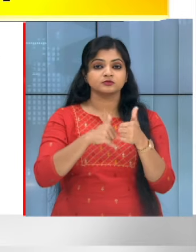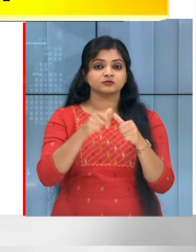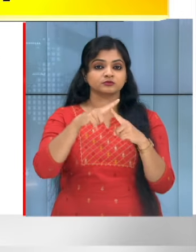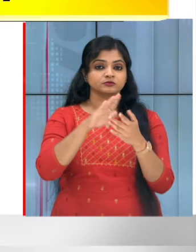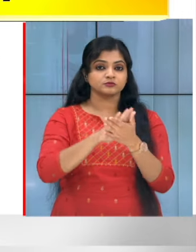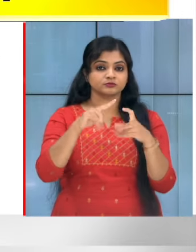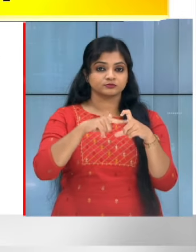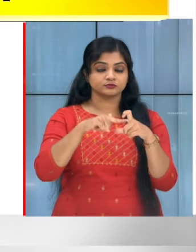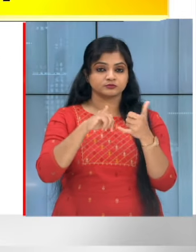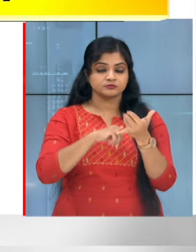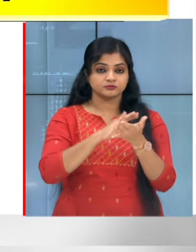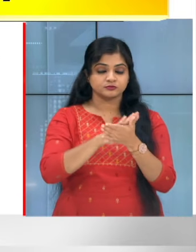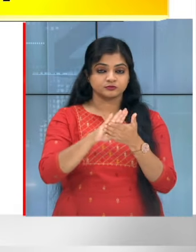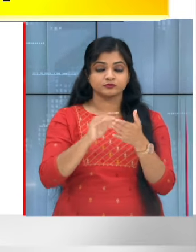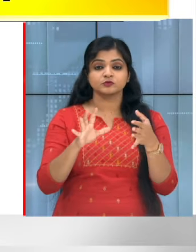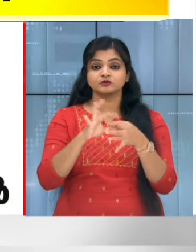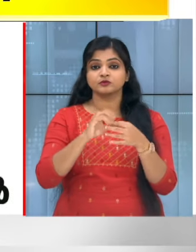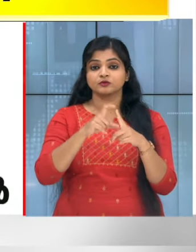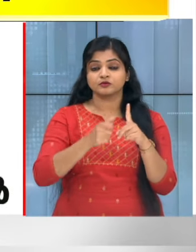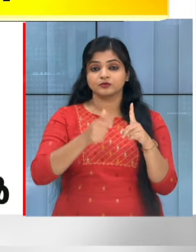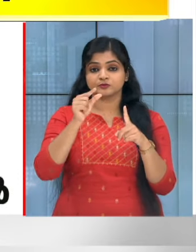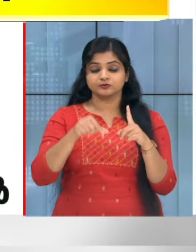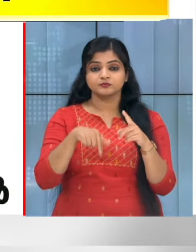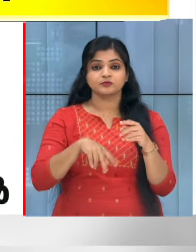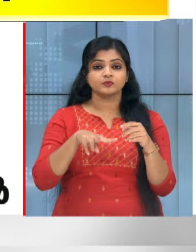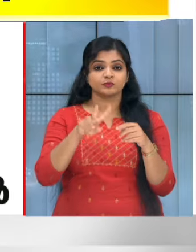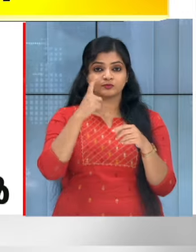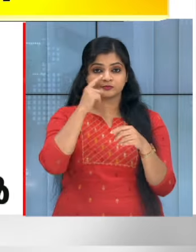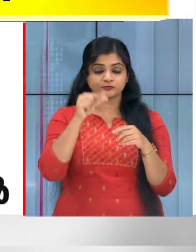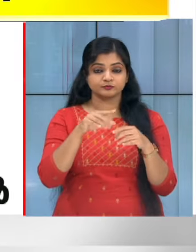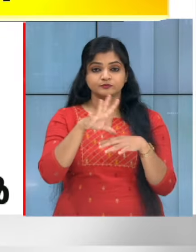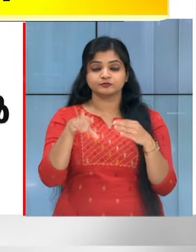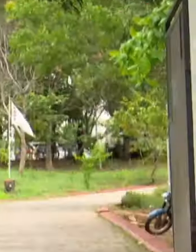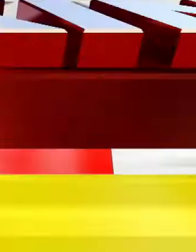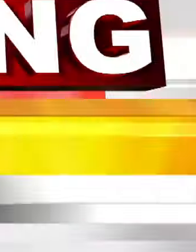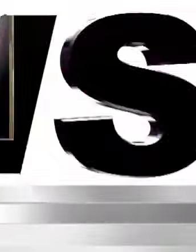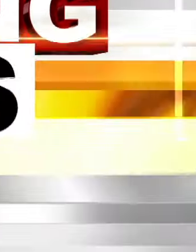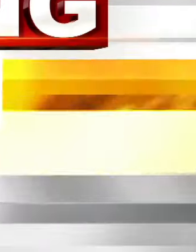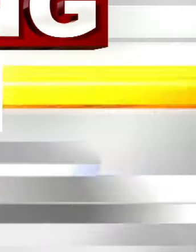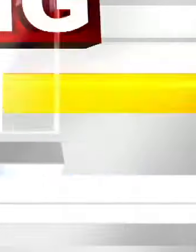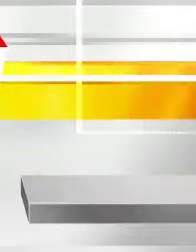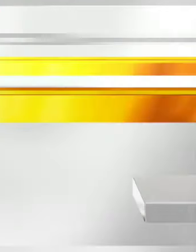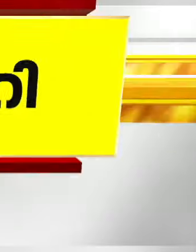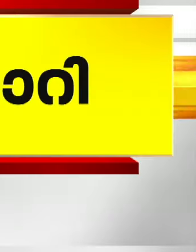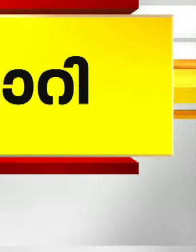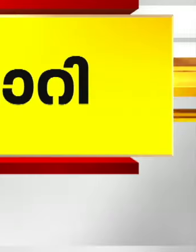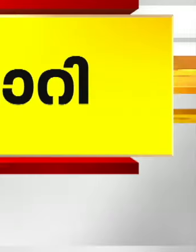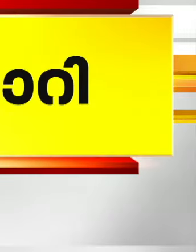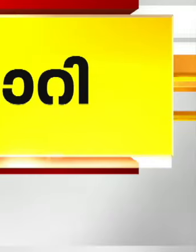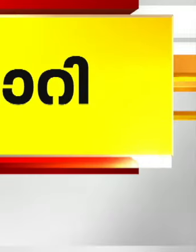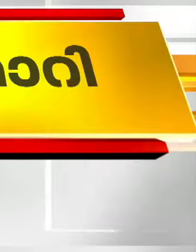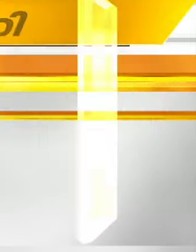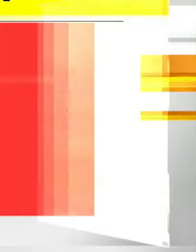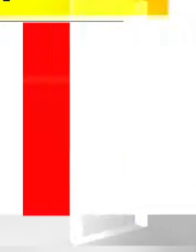വിദ്യാഭ്യാസ വകുപ്പ് ജോയിന്റ് ഡയറക്ടർ വൃന്ദ വി നായർ എന്നിവരാണ് ഈ പട്ടികയിലുള്ളത്. ഈ പട്ടികയാണ് ഇപ്പോൾ ഉന്നത വിദ്യാഭ്യാസ വകുപ്പ് പ്രിൻസിപ്പൽ സെക്രട്ടറി